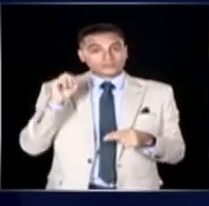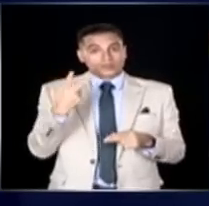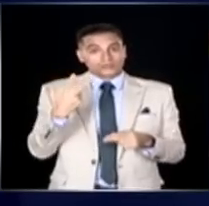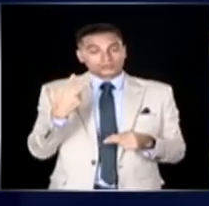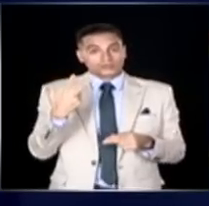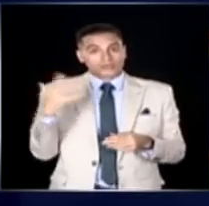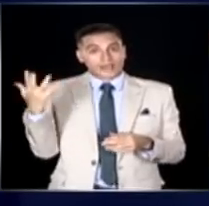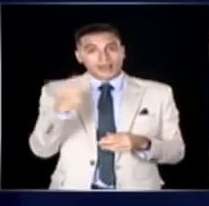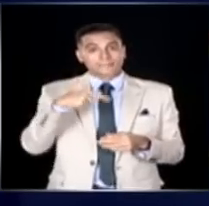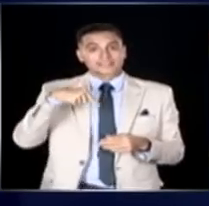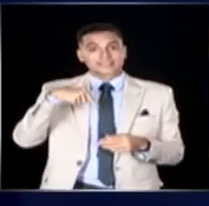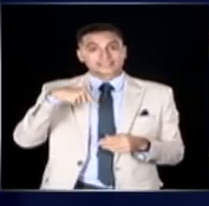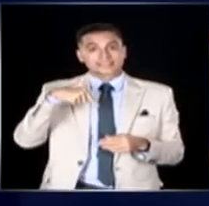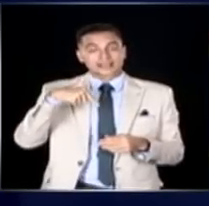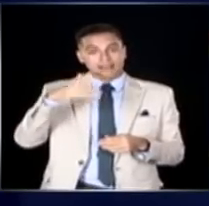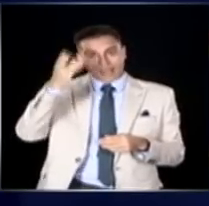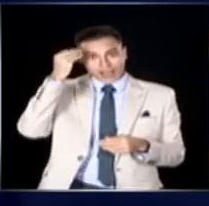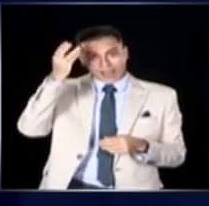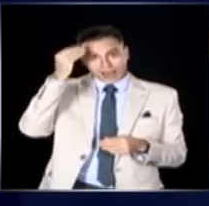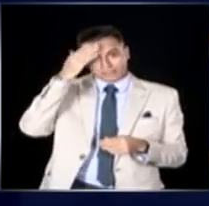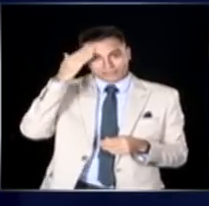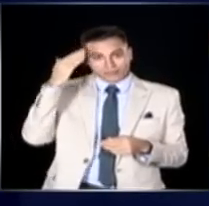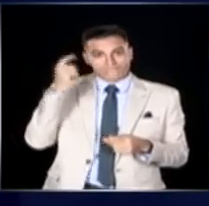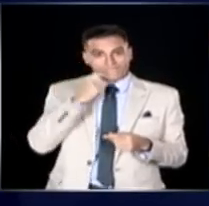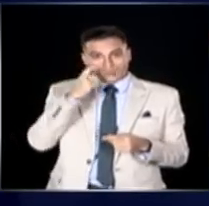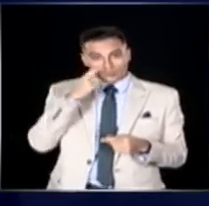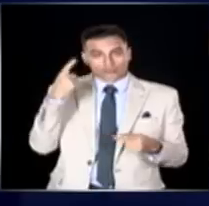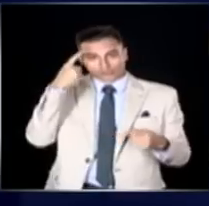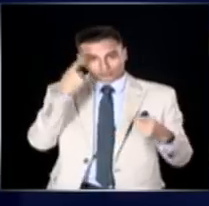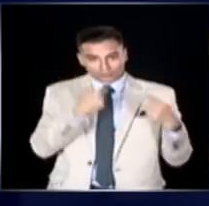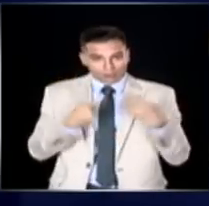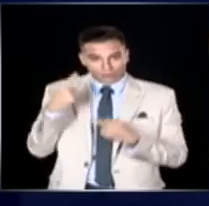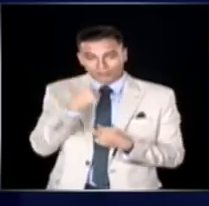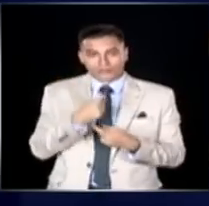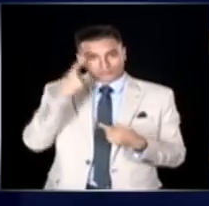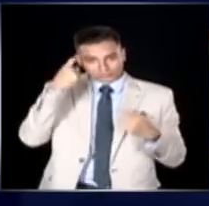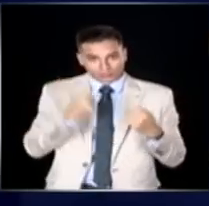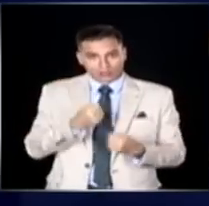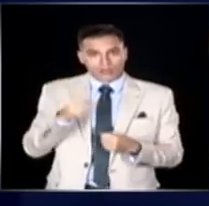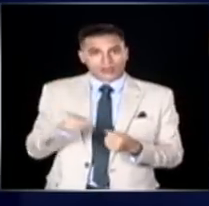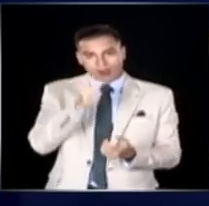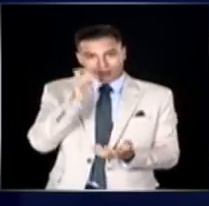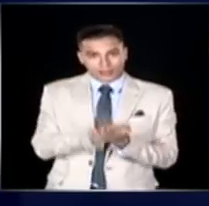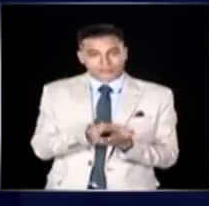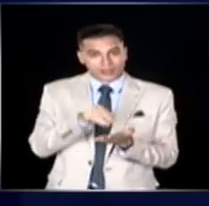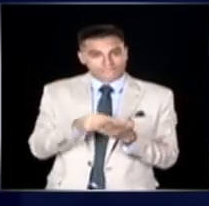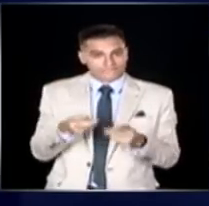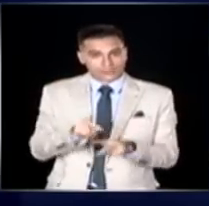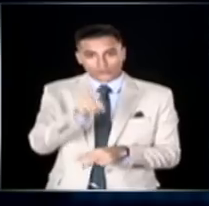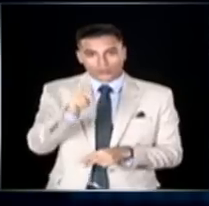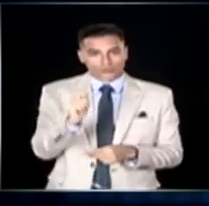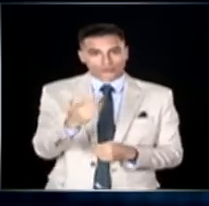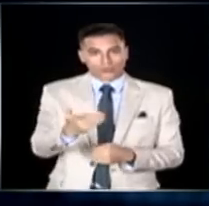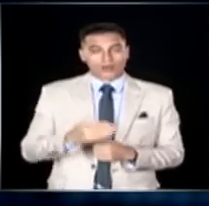ست فقرات: العلم، المعرفه، الفنون، تحت الضغط، ضربات الجزاء، وعجله الحظ. وأول حاجة بنبتدي بيها هي سؤال